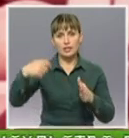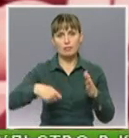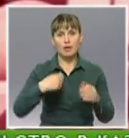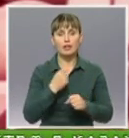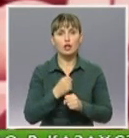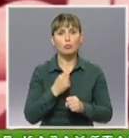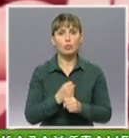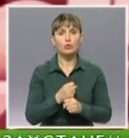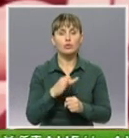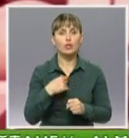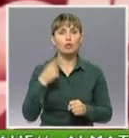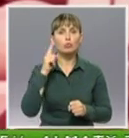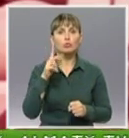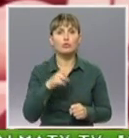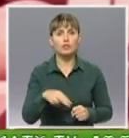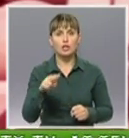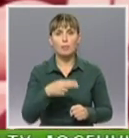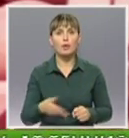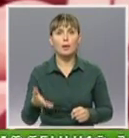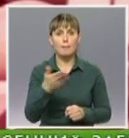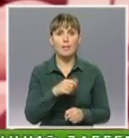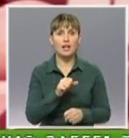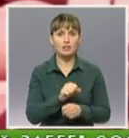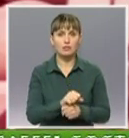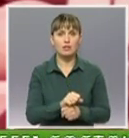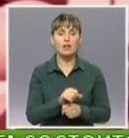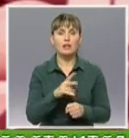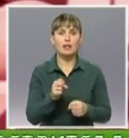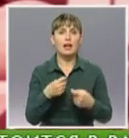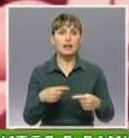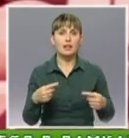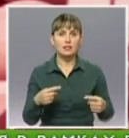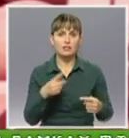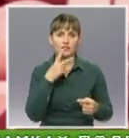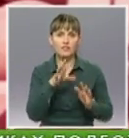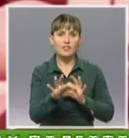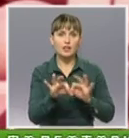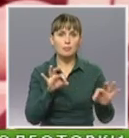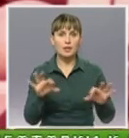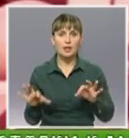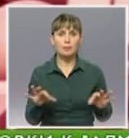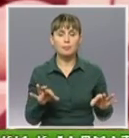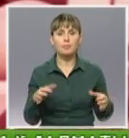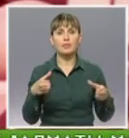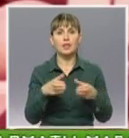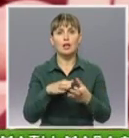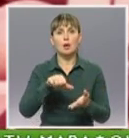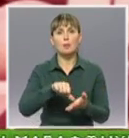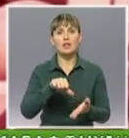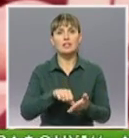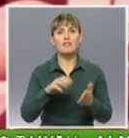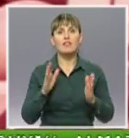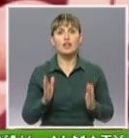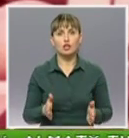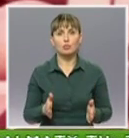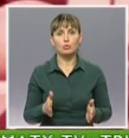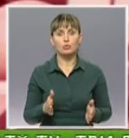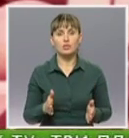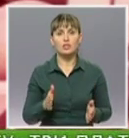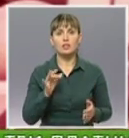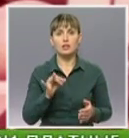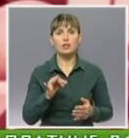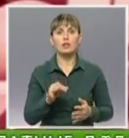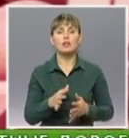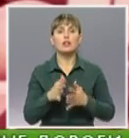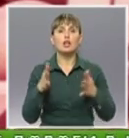я думаю, в декабре мы остановимся на окончательном варианте, чьи идеи, чьи представления... Видения это будут